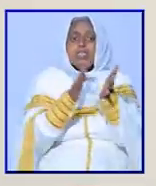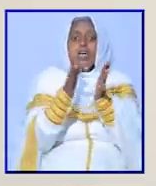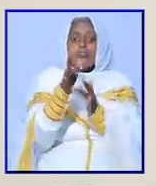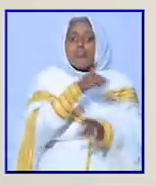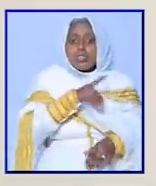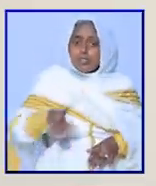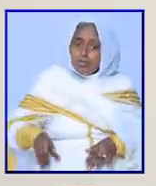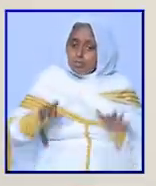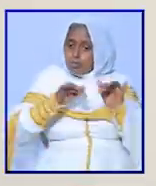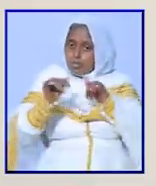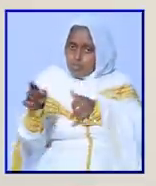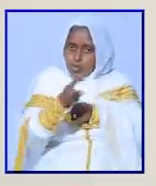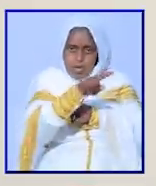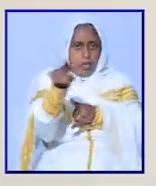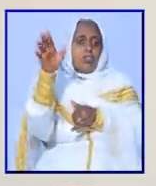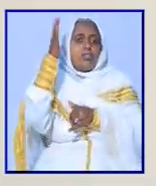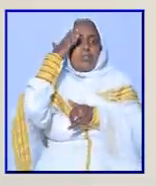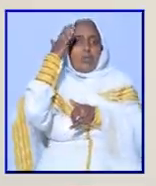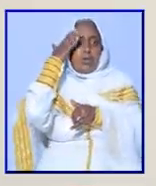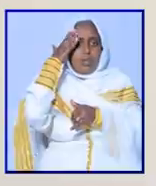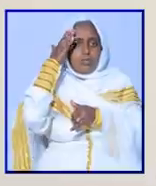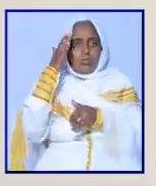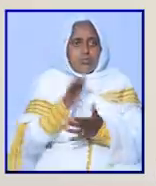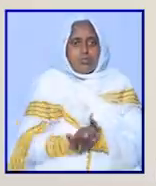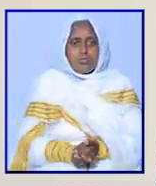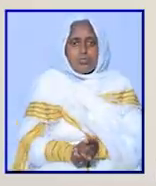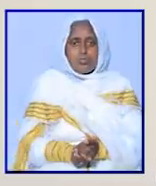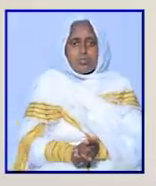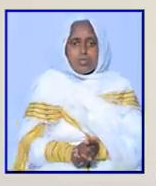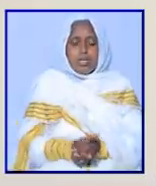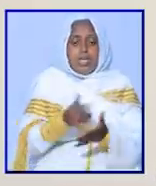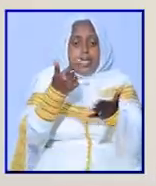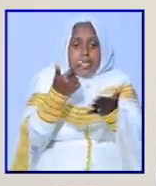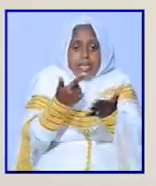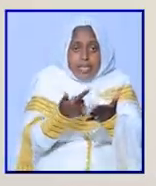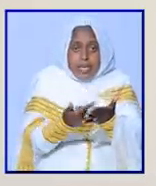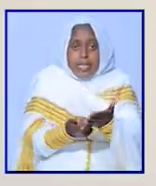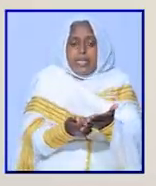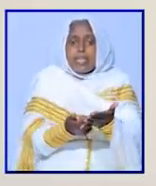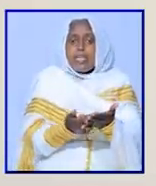አንዱ አካል ኢየሱስ ክርስቶስ እንደሆነ እናንተ ታውቃላችሁ እኮ።